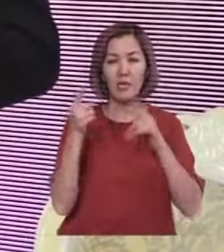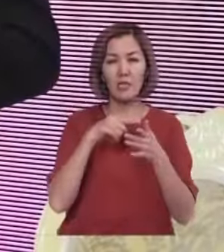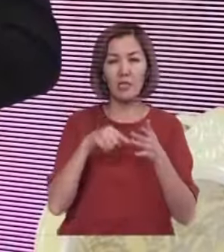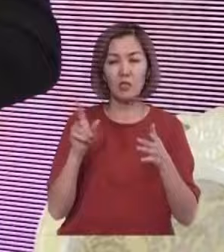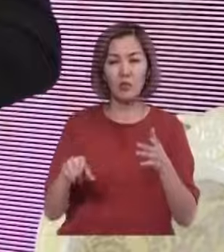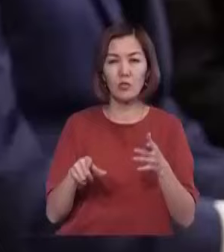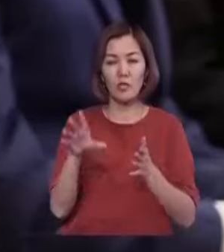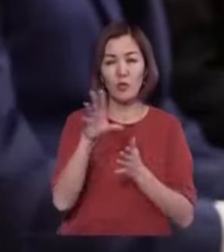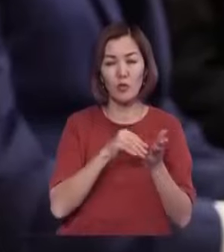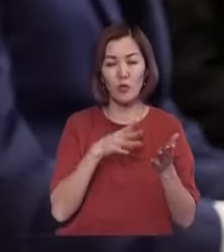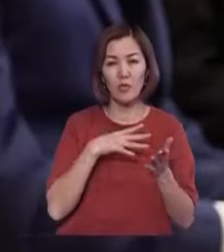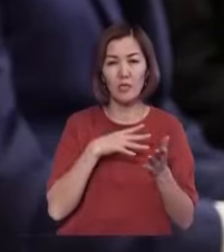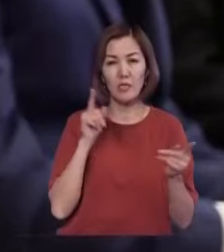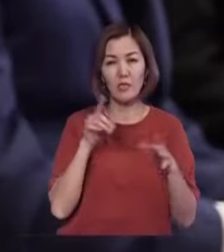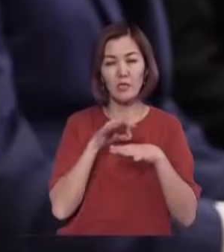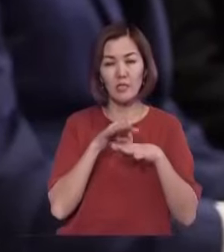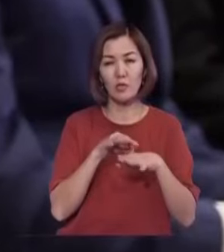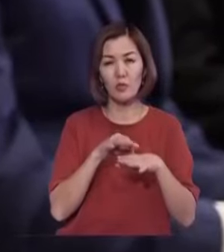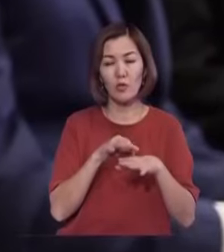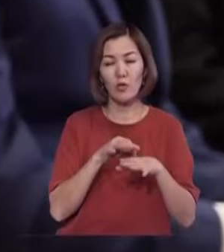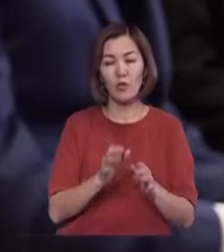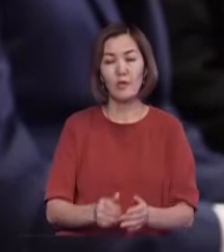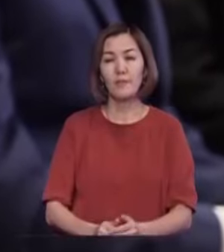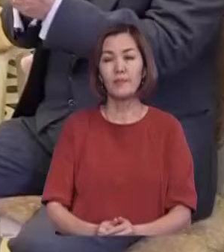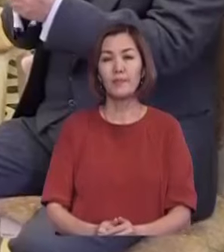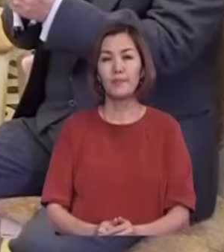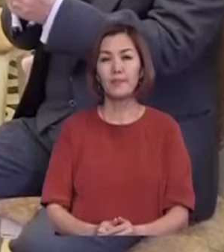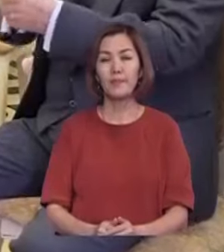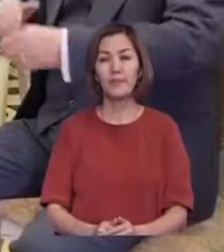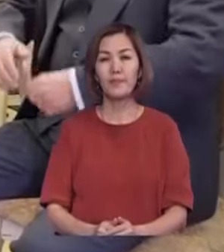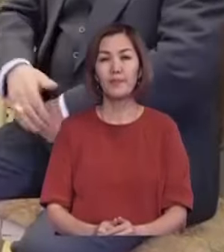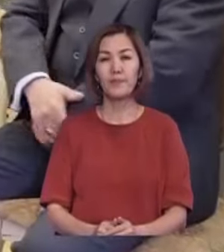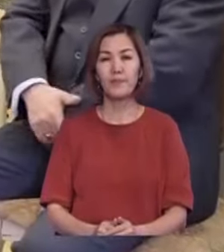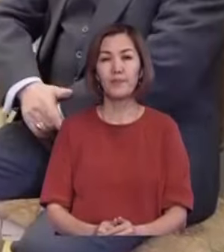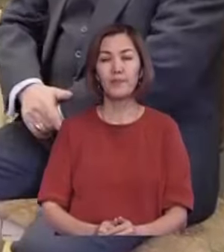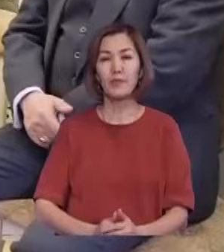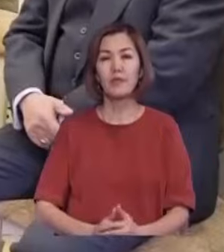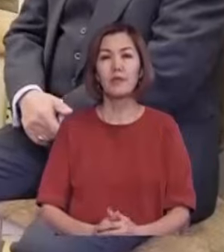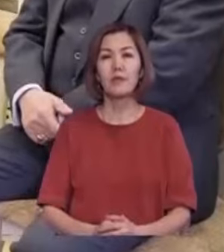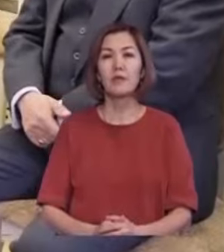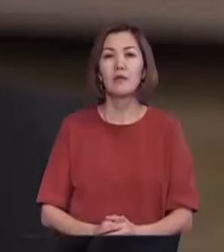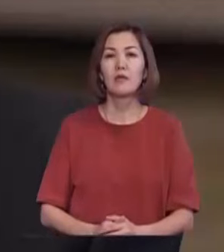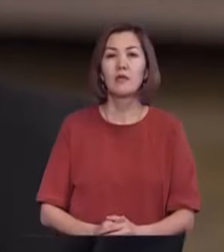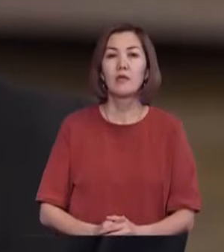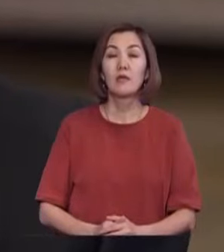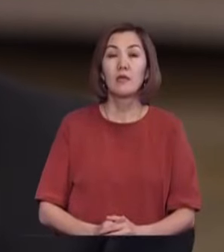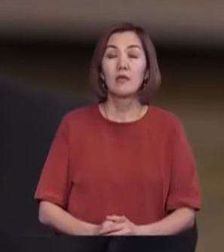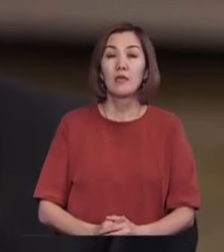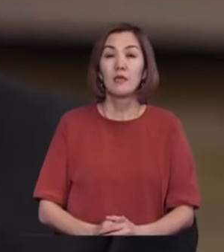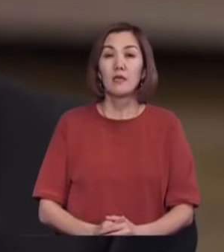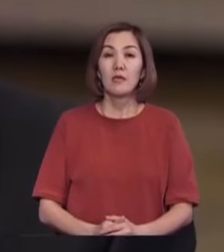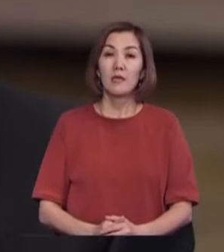мен үлгі тұтар жетісулықтар мен жүздесуге мүмкіндік берілмек. Нұрай Базархан, Ғабит Қабдырахманов, Жетісу